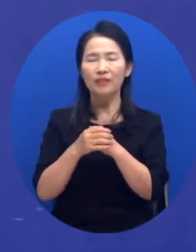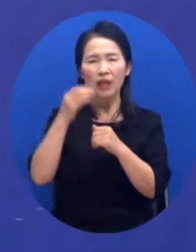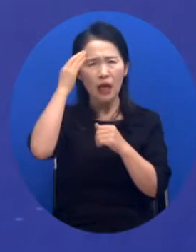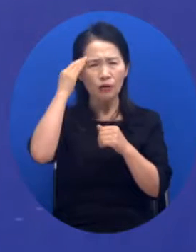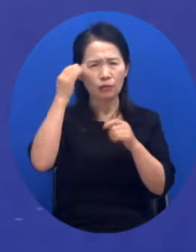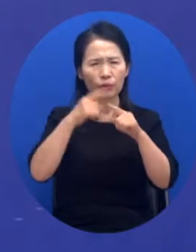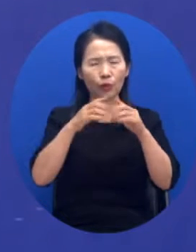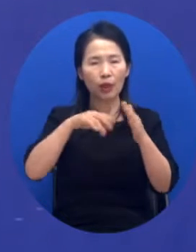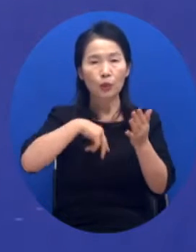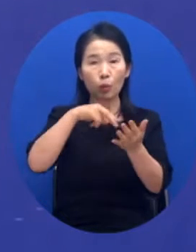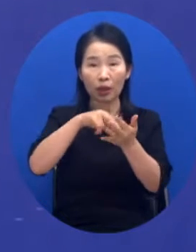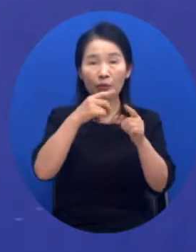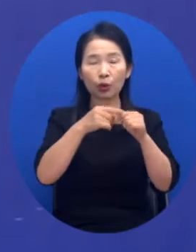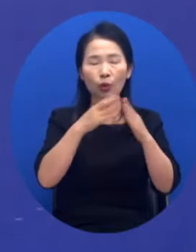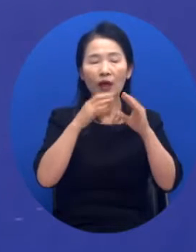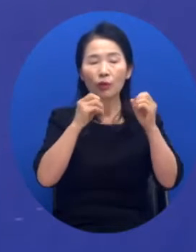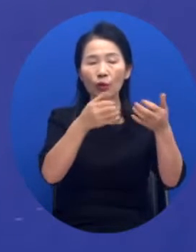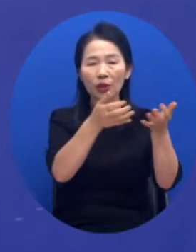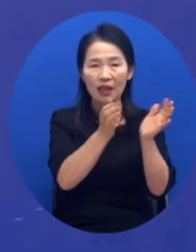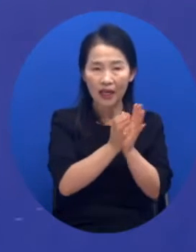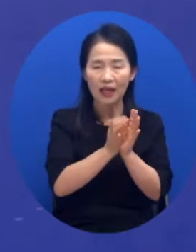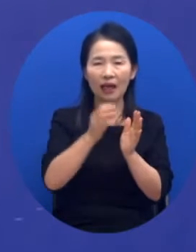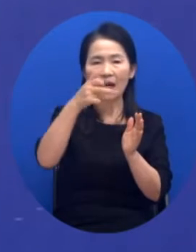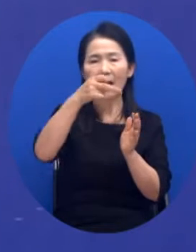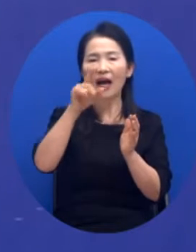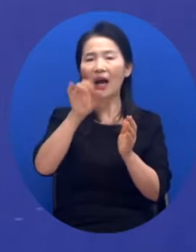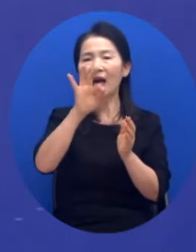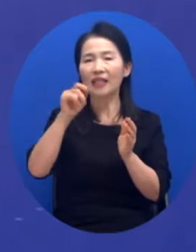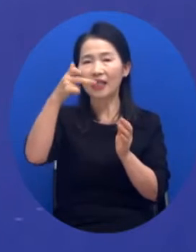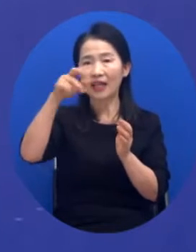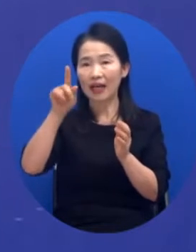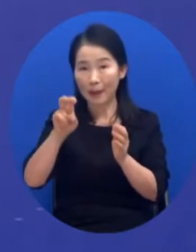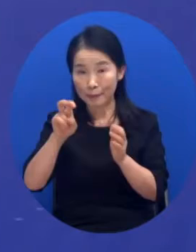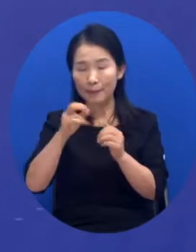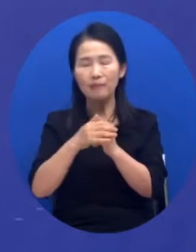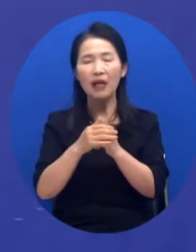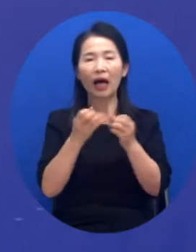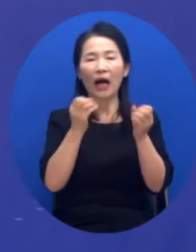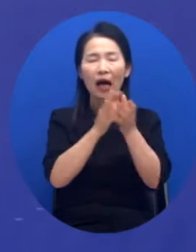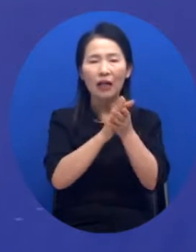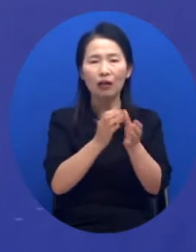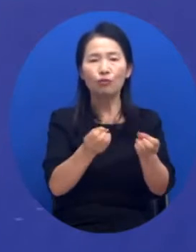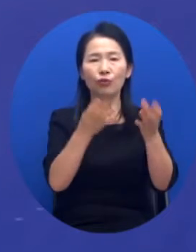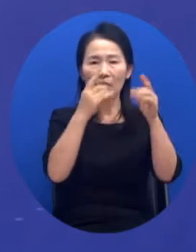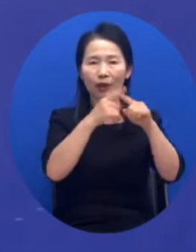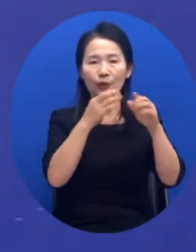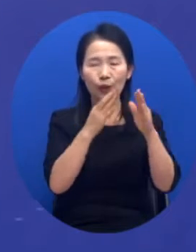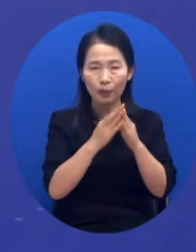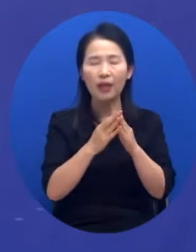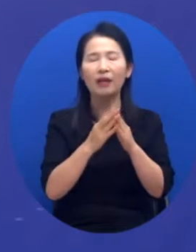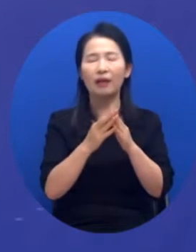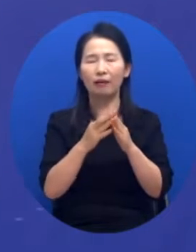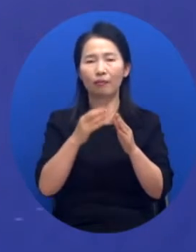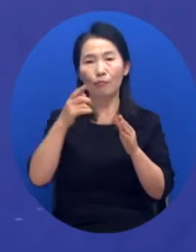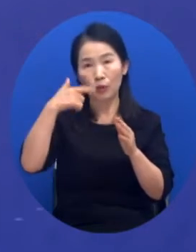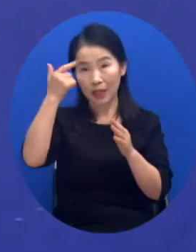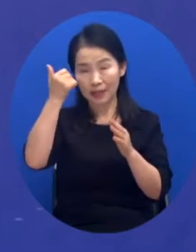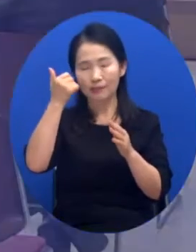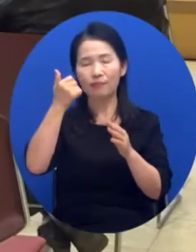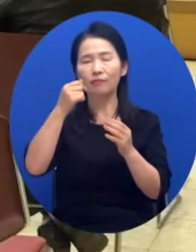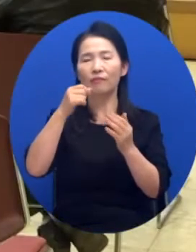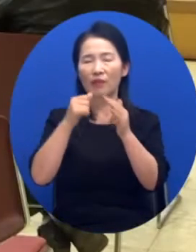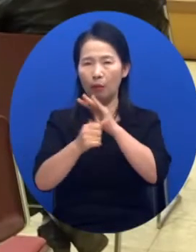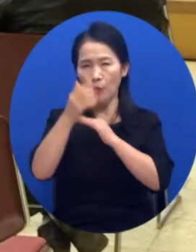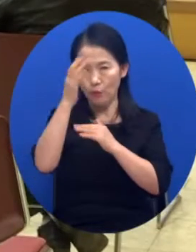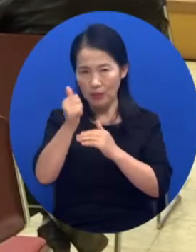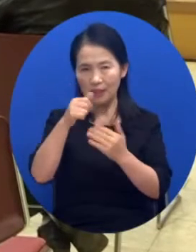한국 독립교회 선교단체 연합회인 카이카미 할렐루야 교회 김승욱 목사를 신임 대표회장으로 선출했습니다.